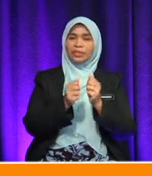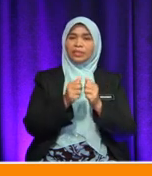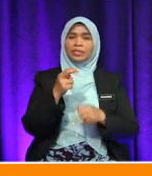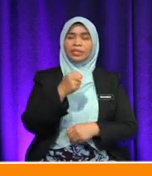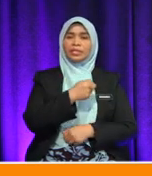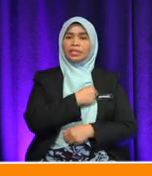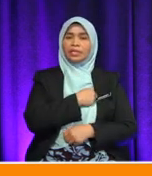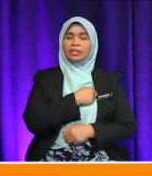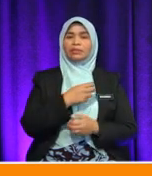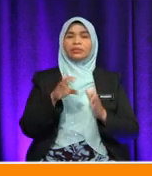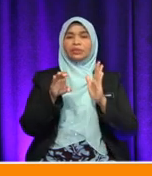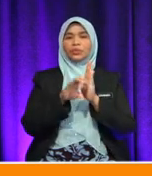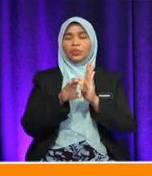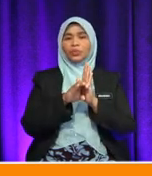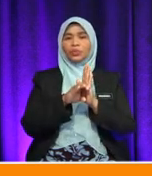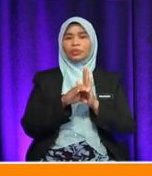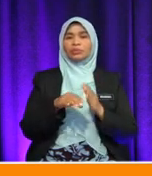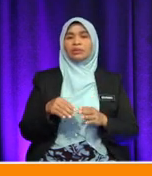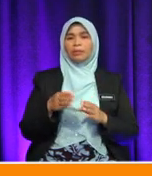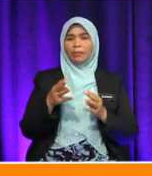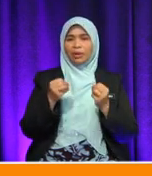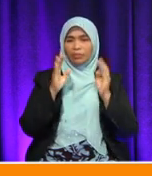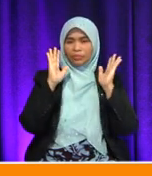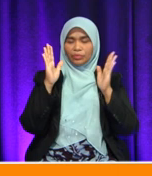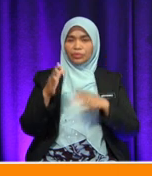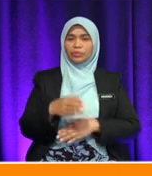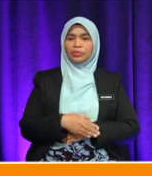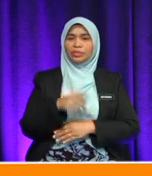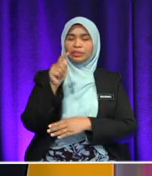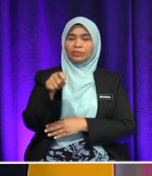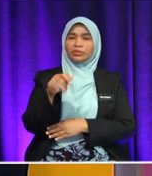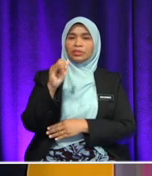juga dengan niat ya kita kembali